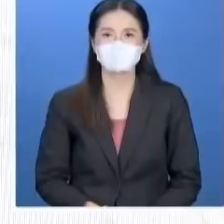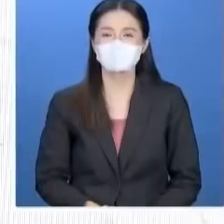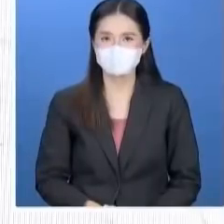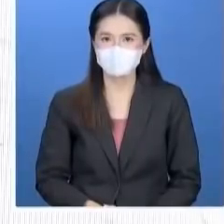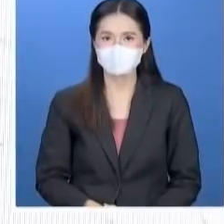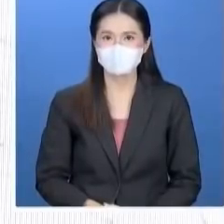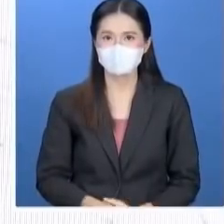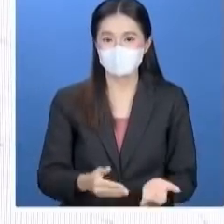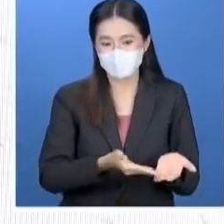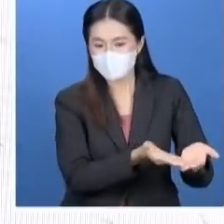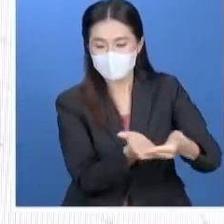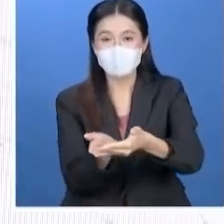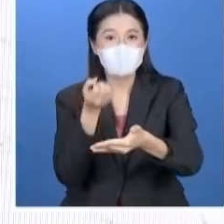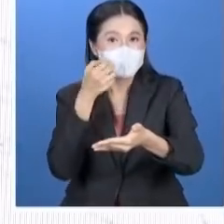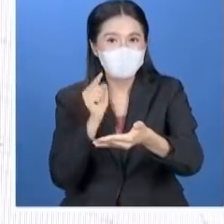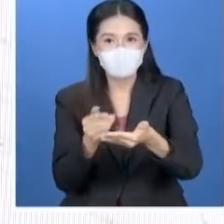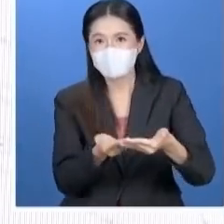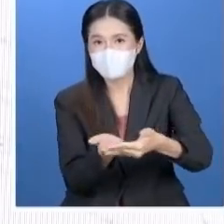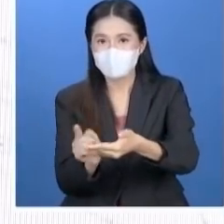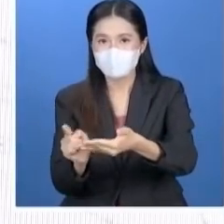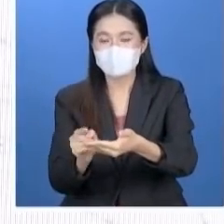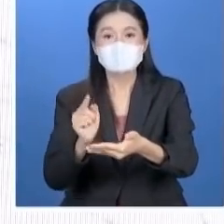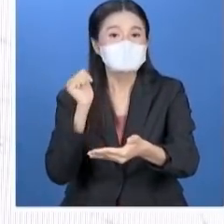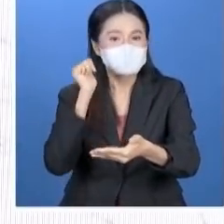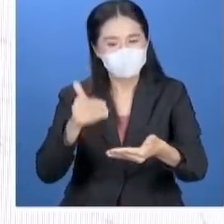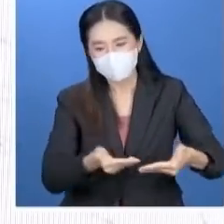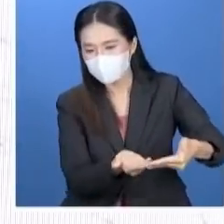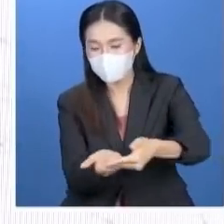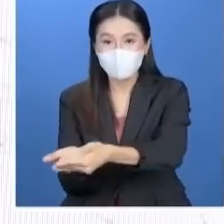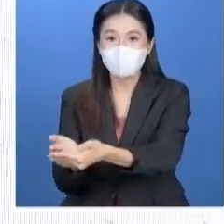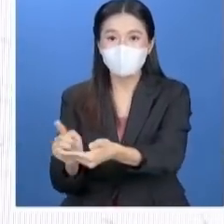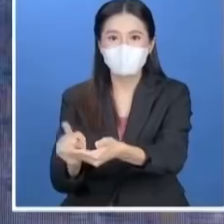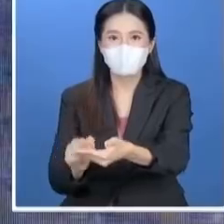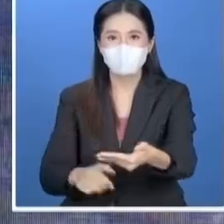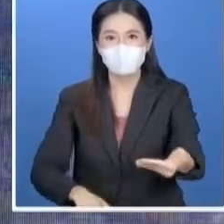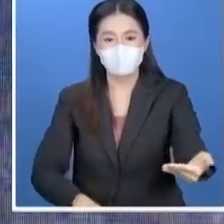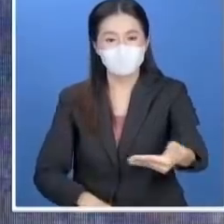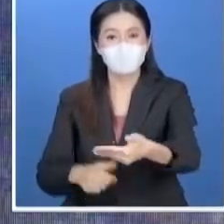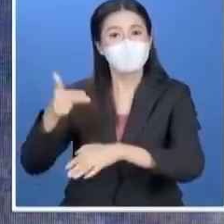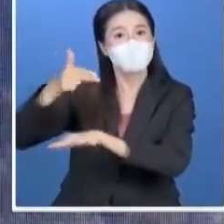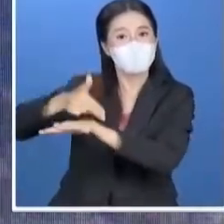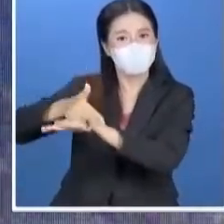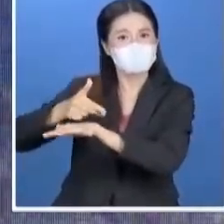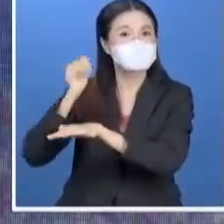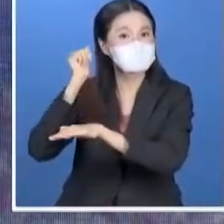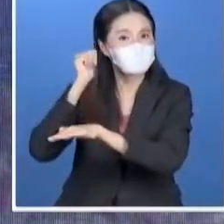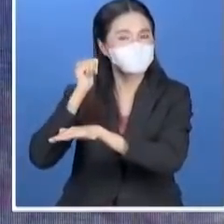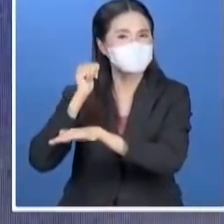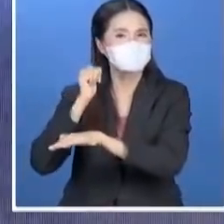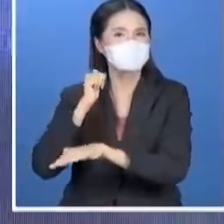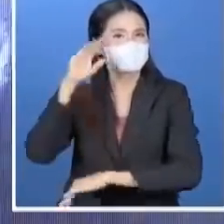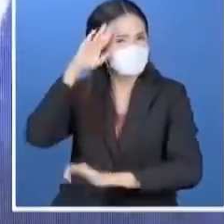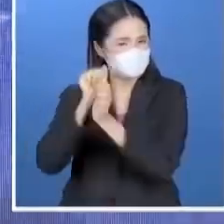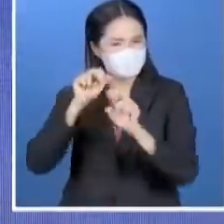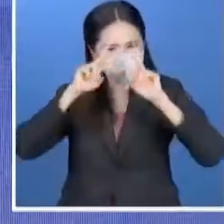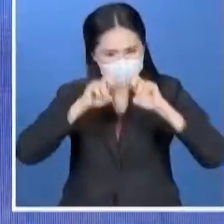จากนั้นเมื่อเรือเลี้ยวกลับมาอีกครั้งมาวนผ่านบริเวณเดิมอีกครั้งโดยในจังหวะนี้เรือได้ผ่านกล้องบริเวณเดิมชุดสืบสวนได้น